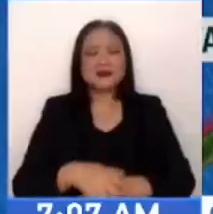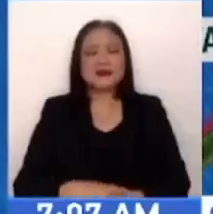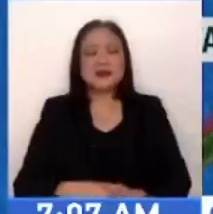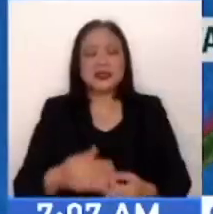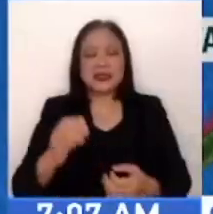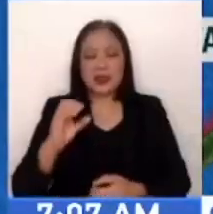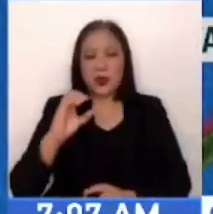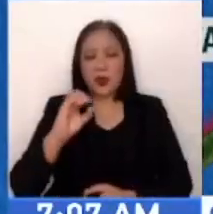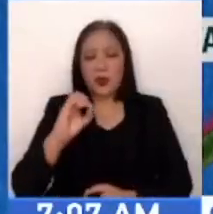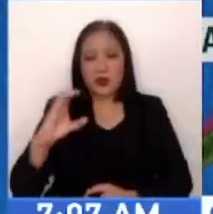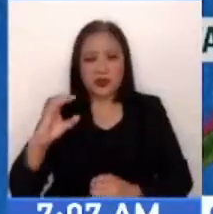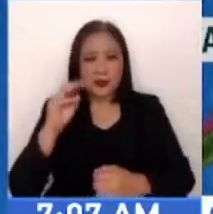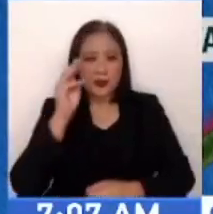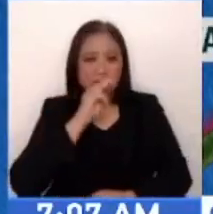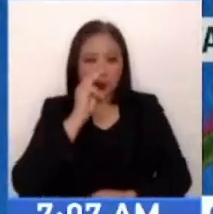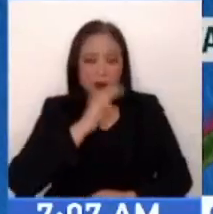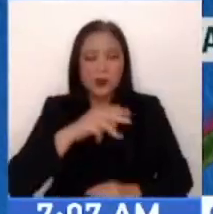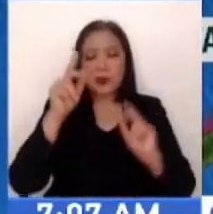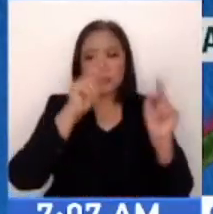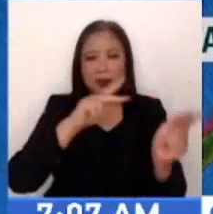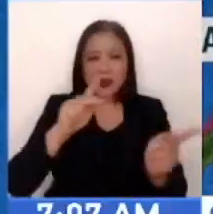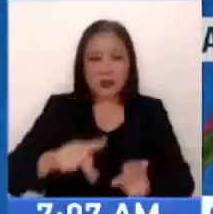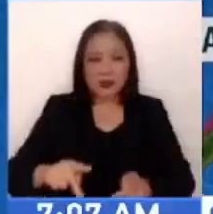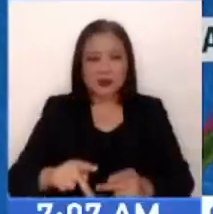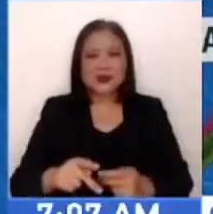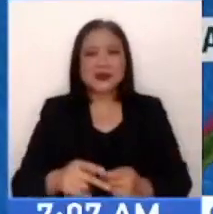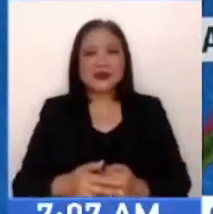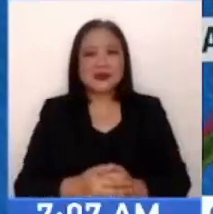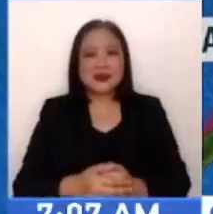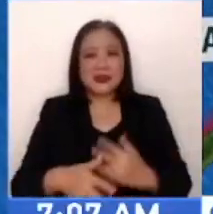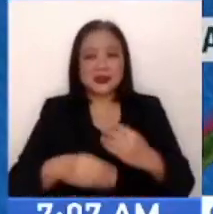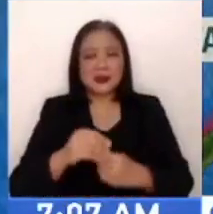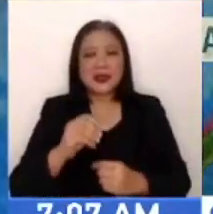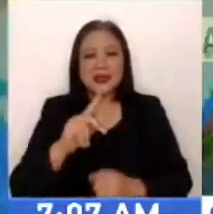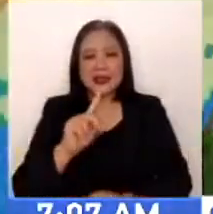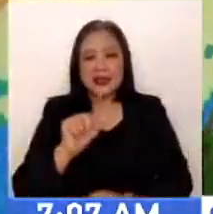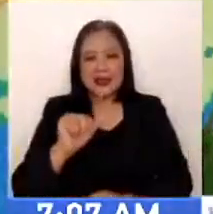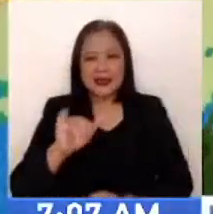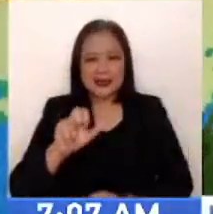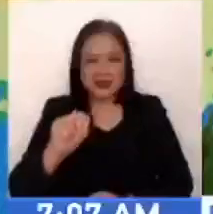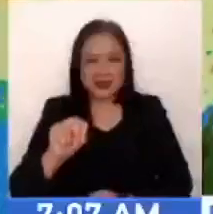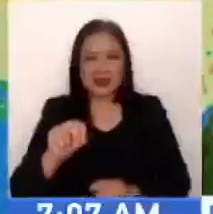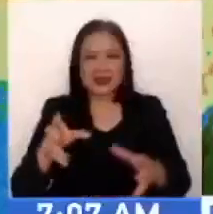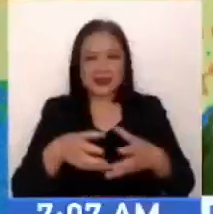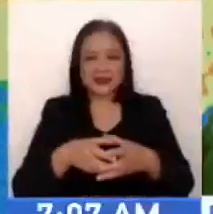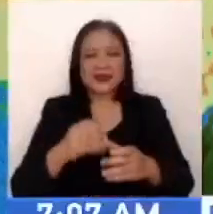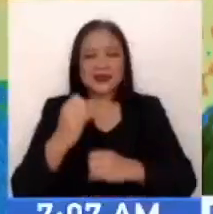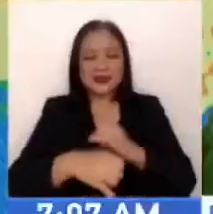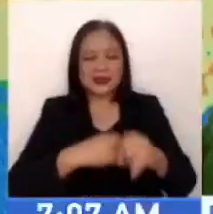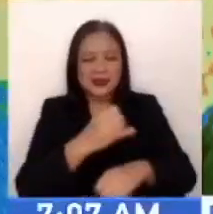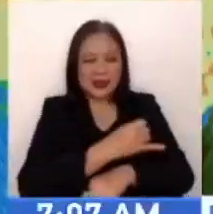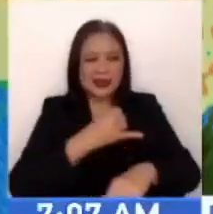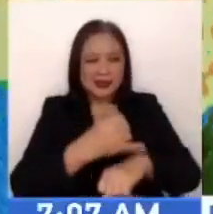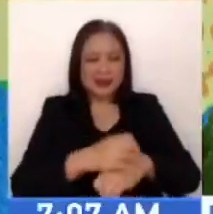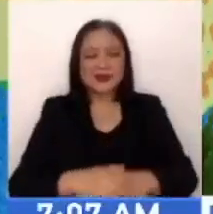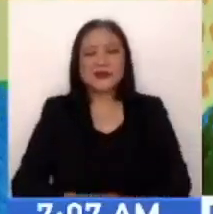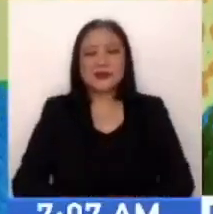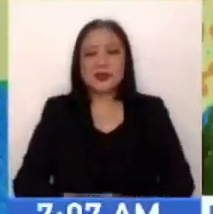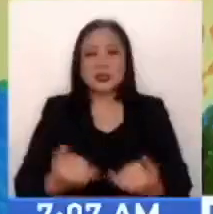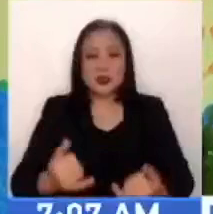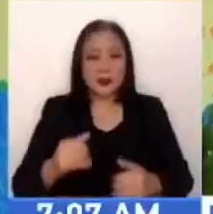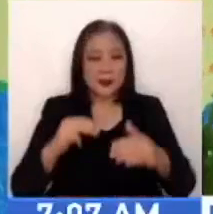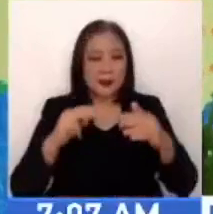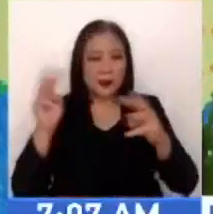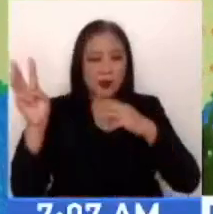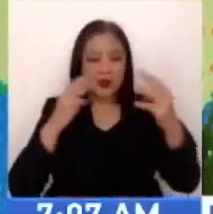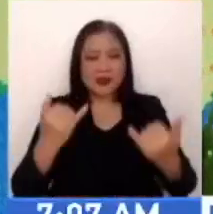Palawan, kasama yung Kalayaan Group of Islands. Base naman sa rainfall forecast ng Metro Weather, ngayong umaga, asahan nyo na